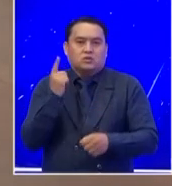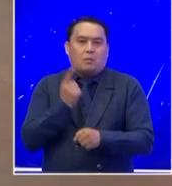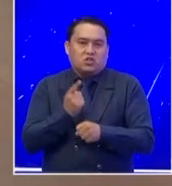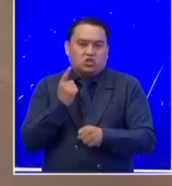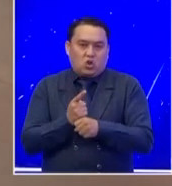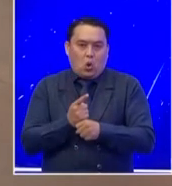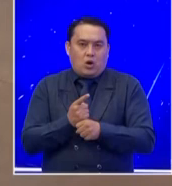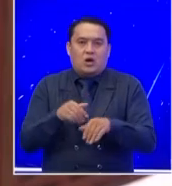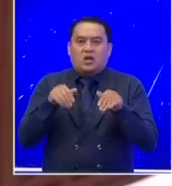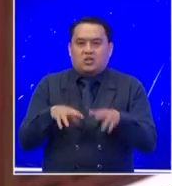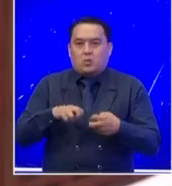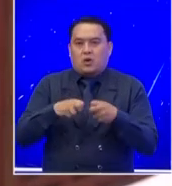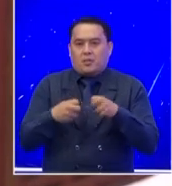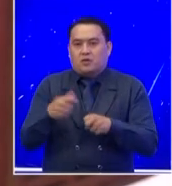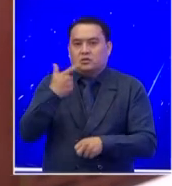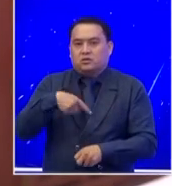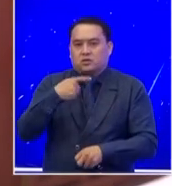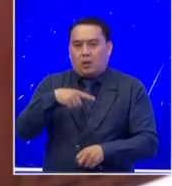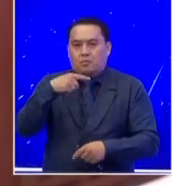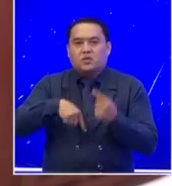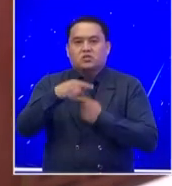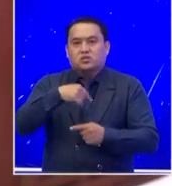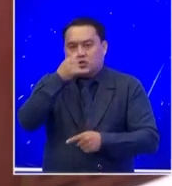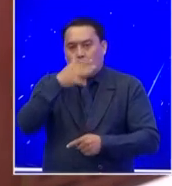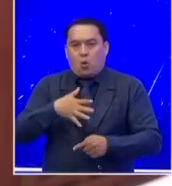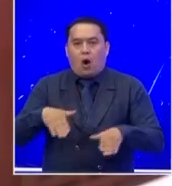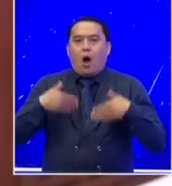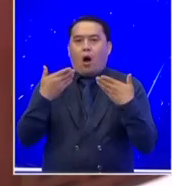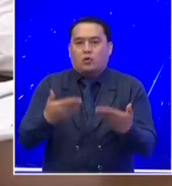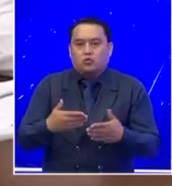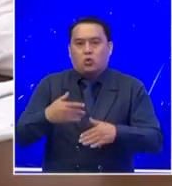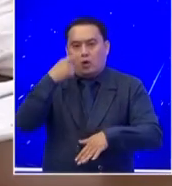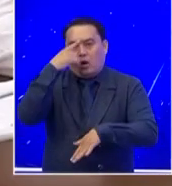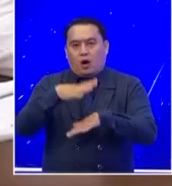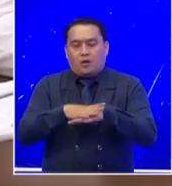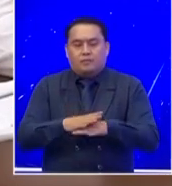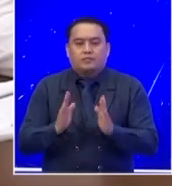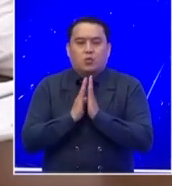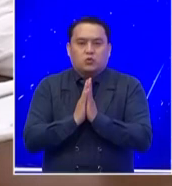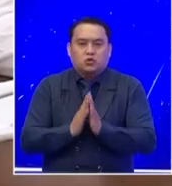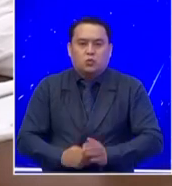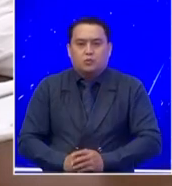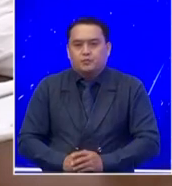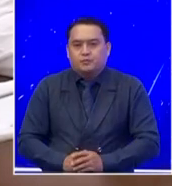запрещено. Решить проблему сам предприниматель не смог и обратился за помощью к главе региона.